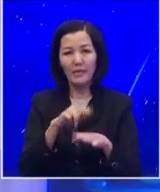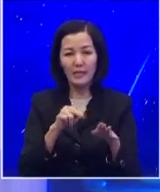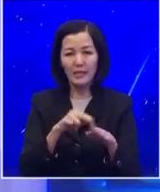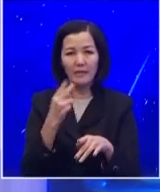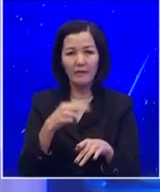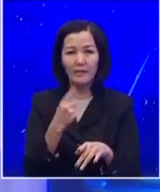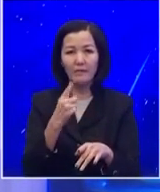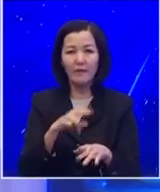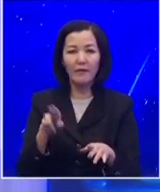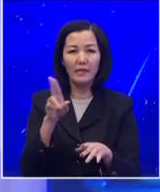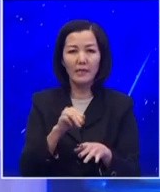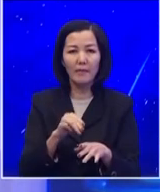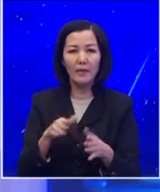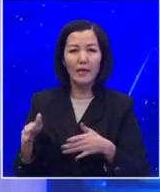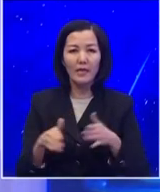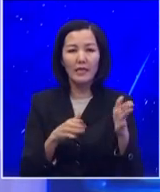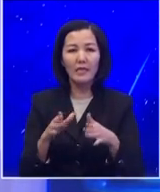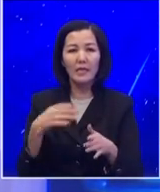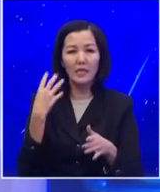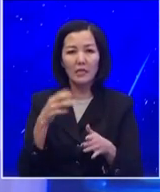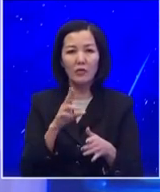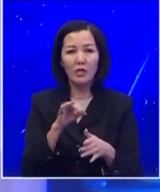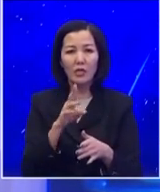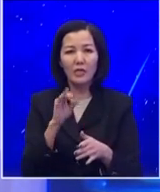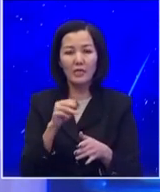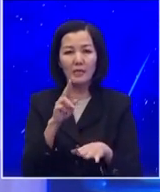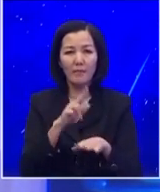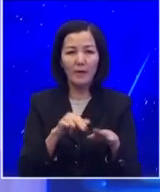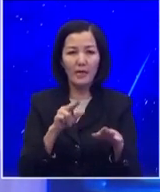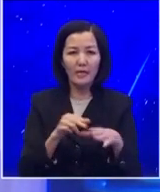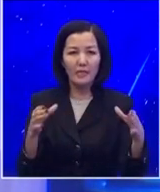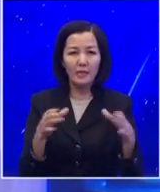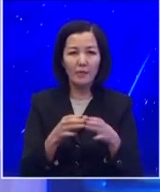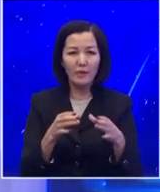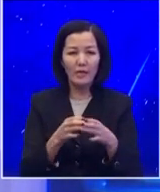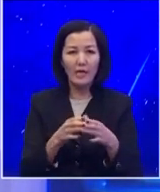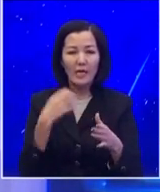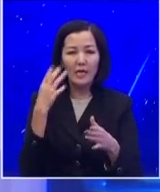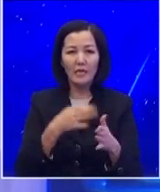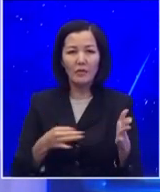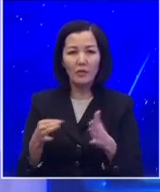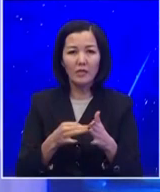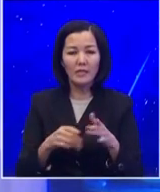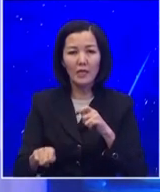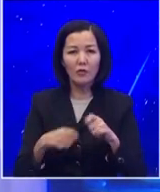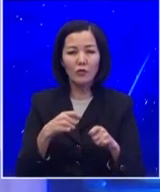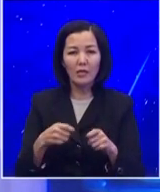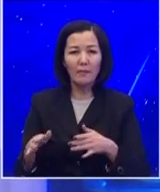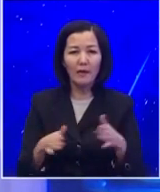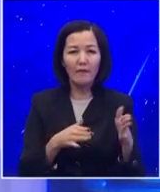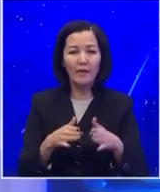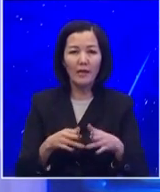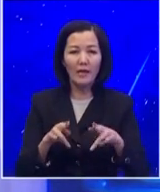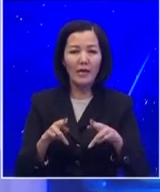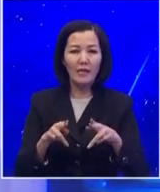21 декабря на трассе Кызылорда – Жезказган патрульными полицейскими роты департамента полиции Кызылординской области за нарушение